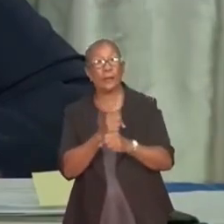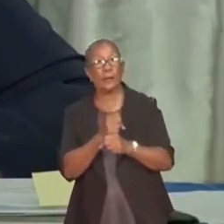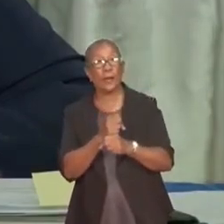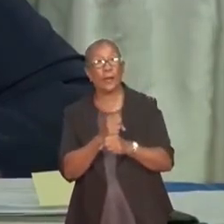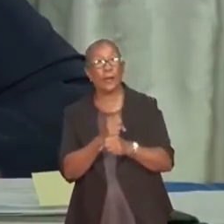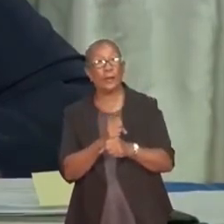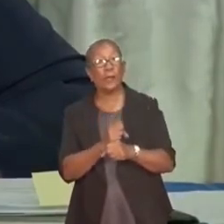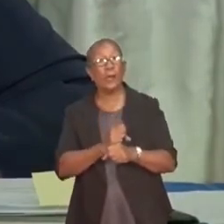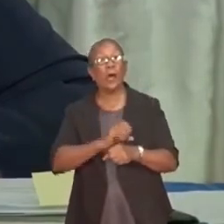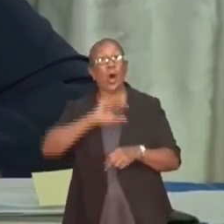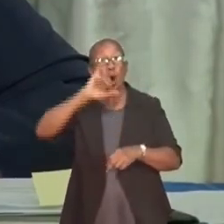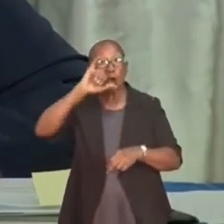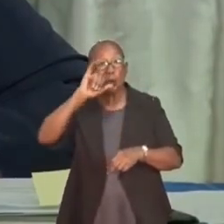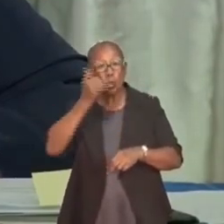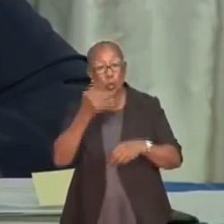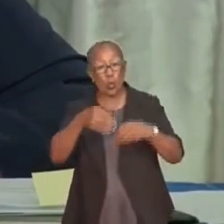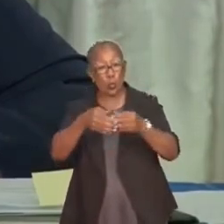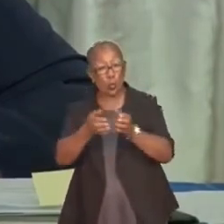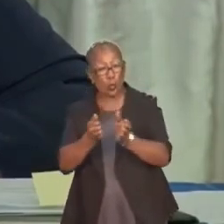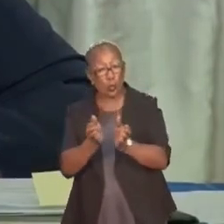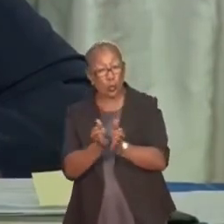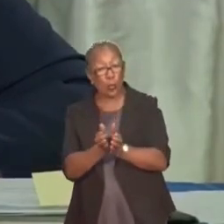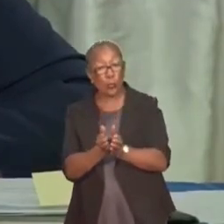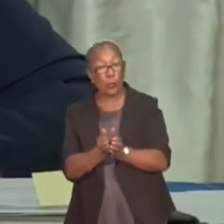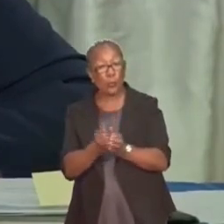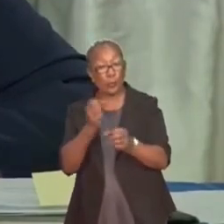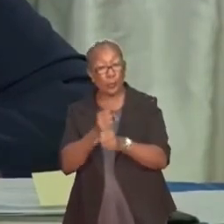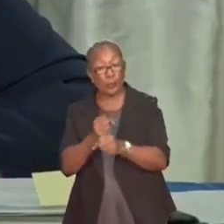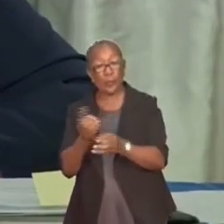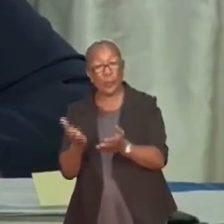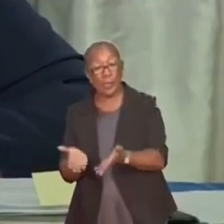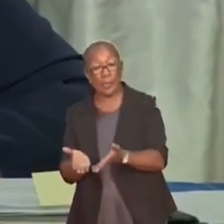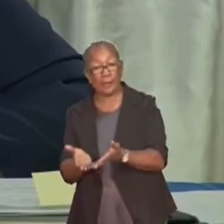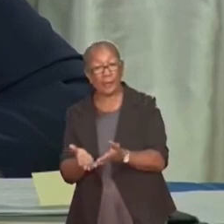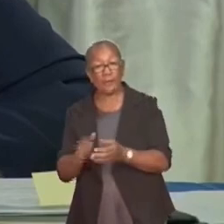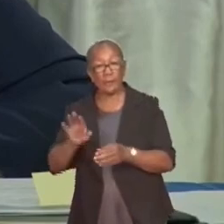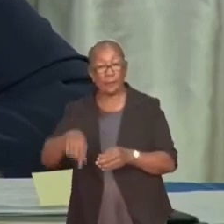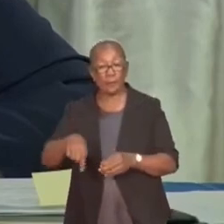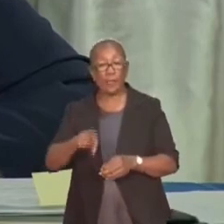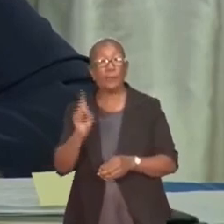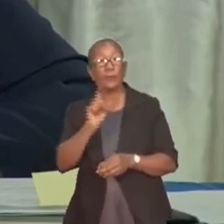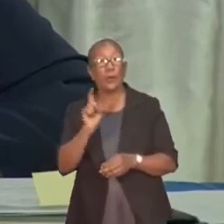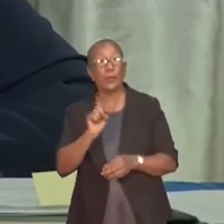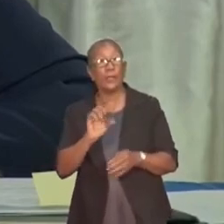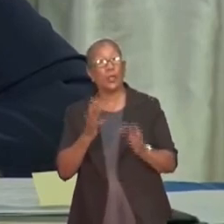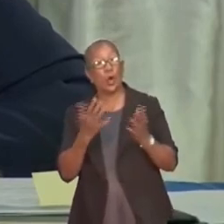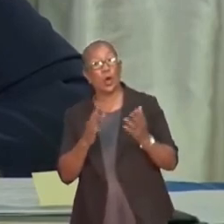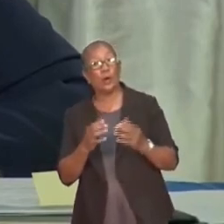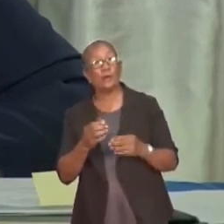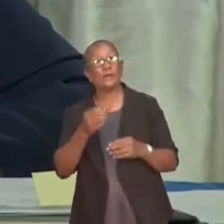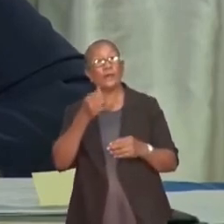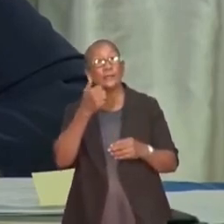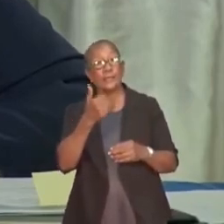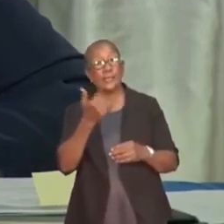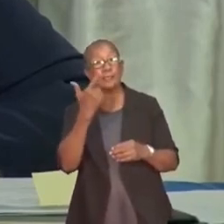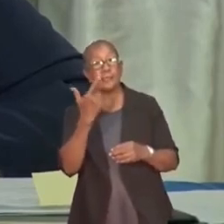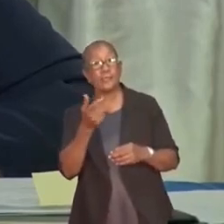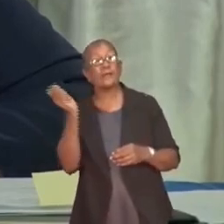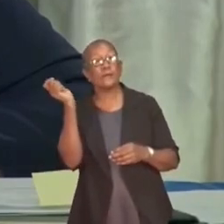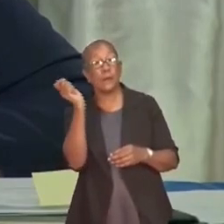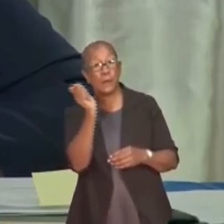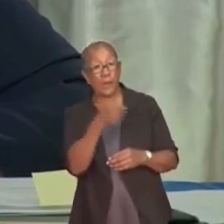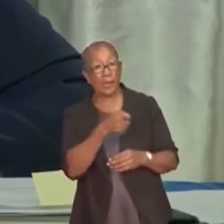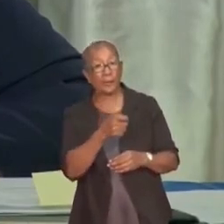hebben we dan een nieuw team, AHP, ingesteld. En vanaf dat moment, dat is ongeveer 6-7 maanden geleden, zijn we